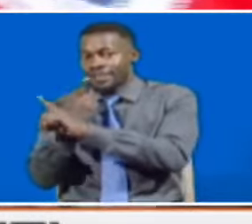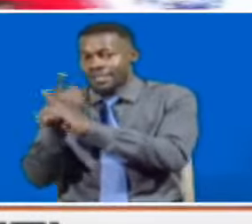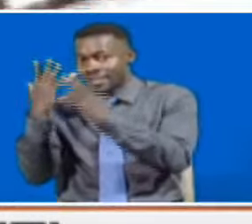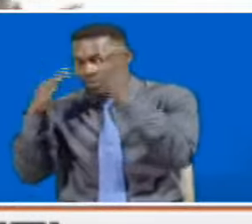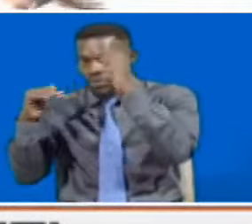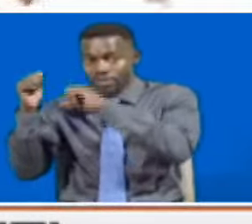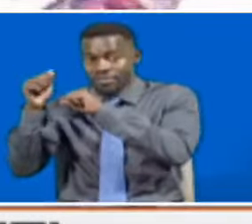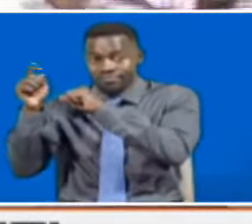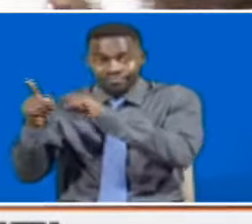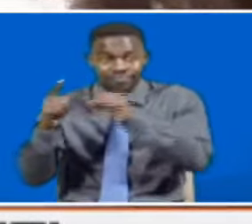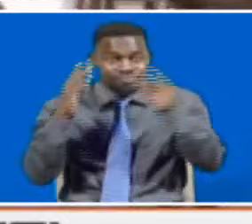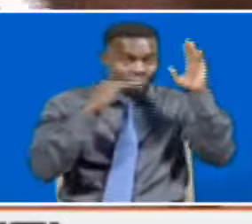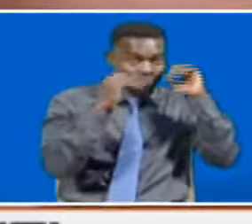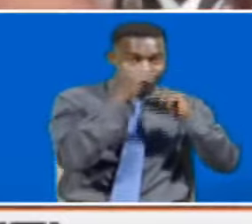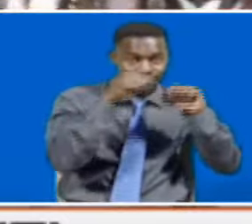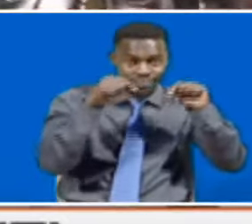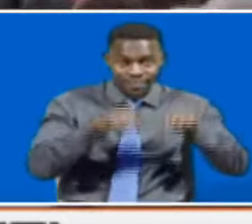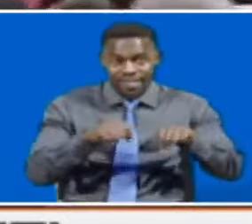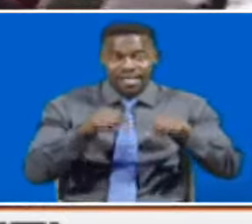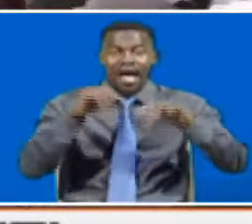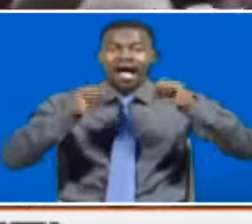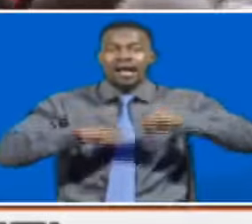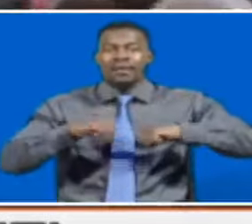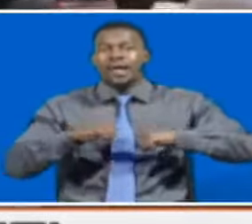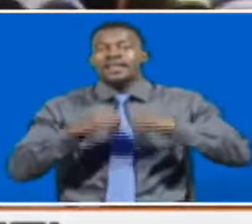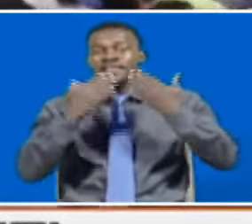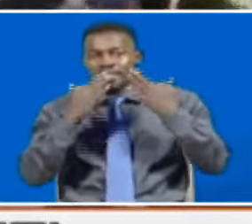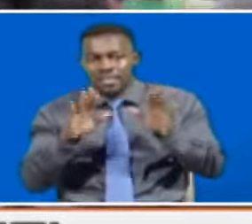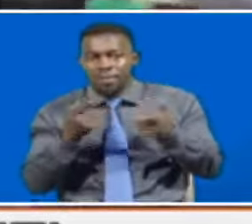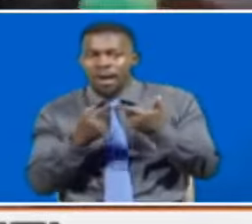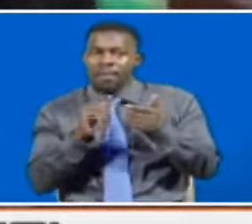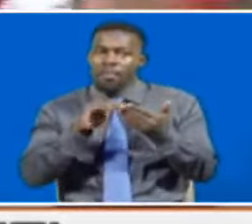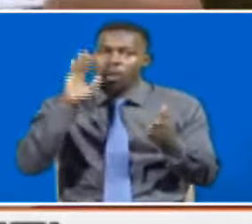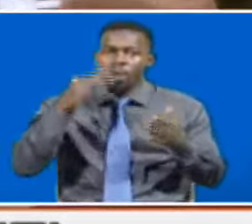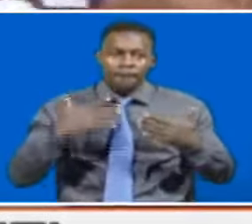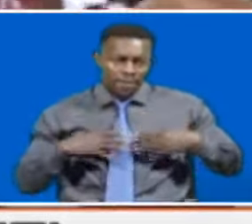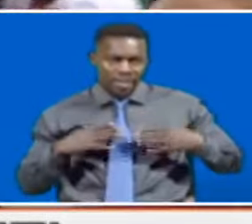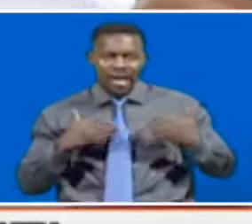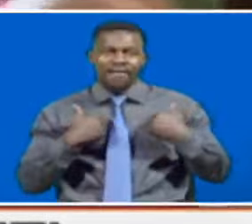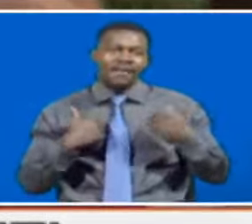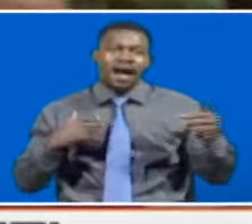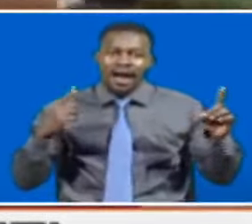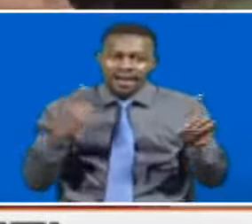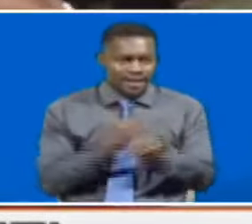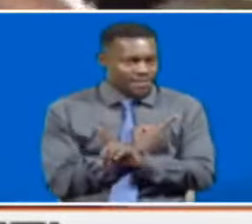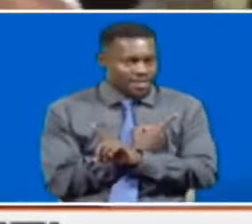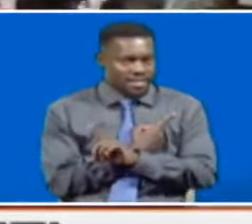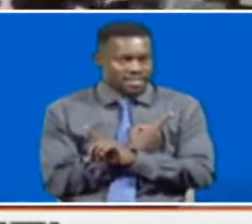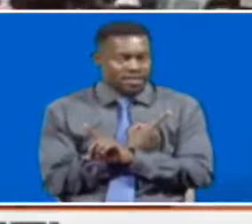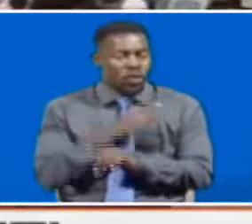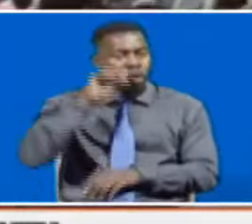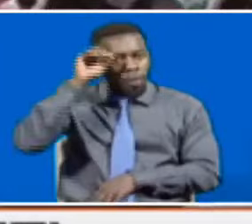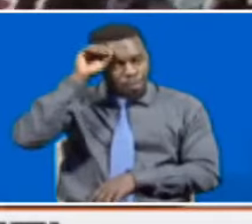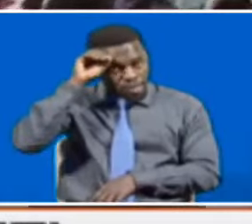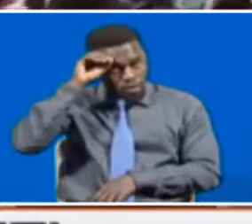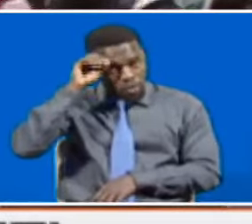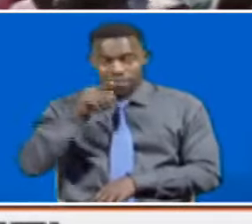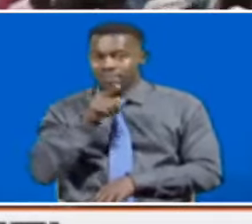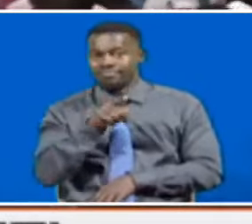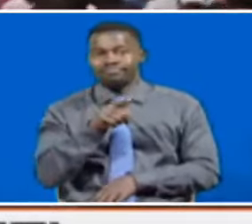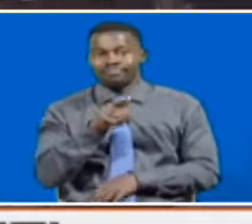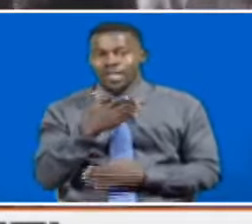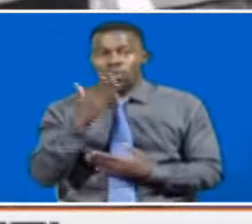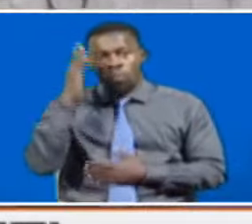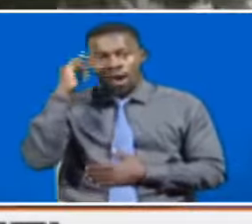serikali hata hivyo wamefiata midomo kuhusiana na mpango huu wa Haiti, licha ya semi kochokocho kuwa wananchi hawakuhusishwa ipasavyo